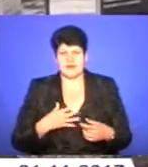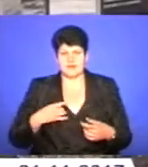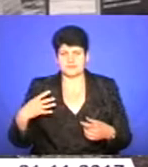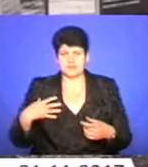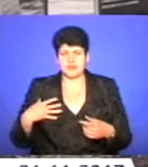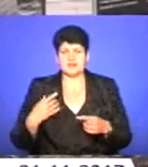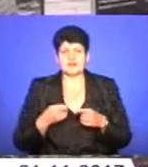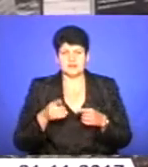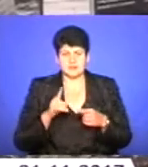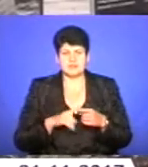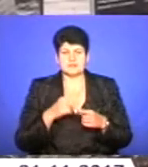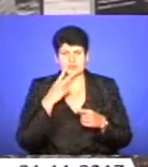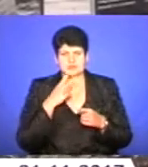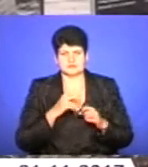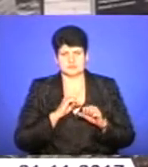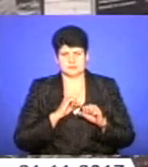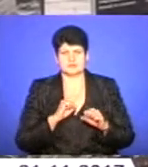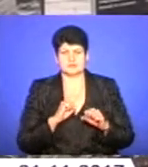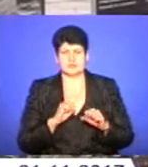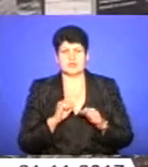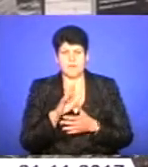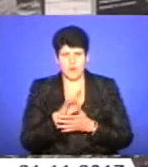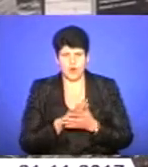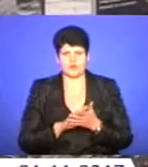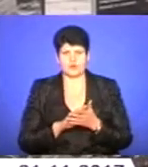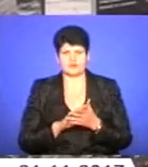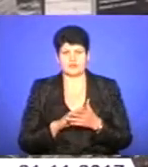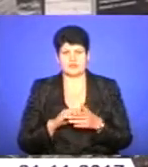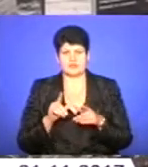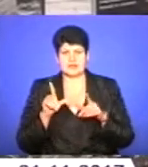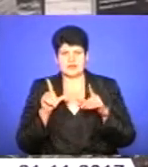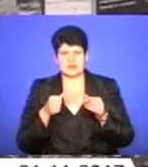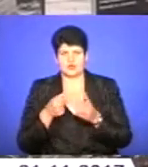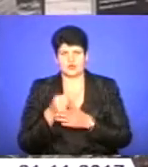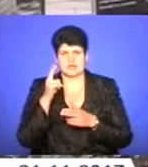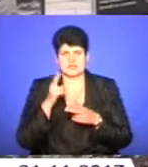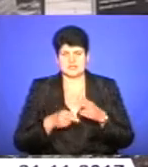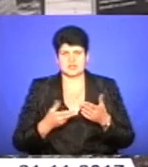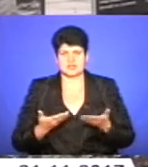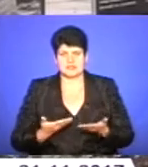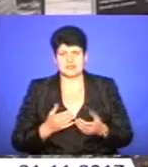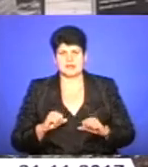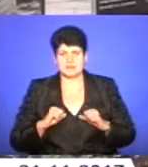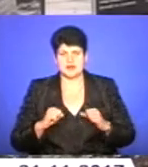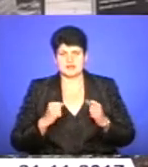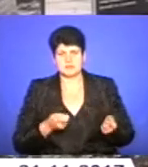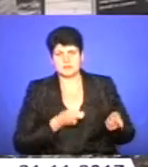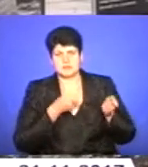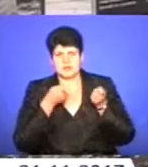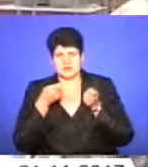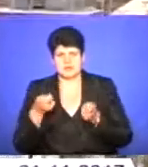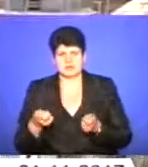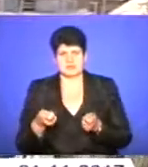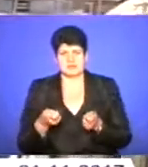це, солдат проявив мужність та героїзм і продовжував рух до останньої секунди життя, намагаючись доставити боєприпаси